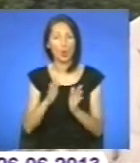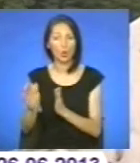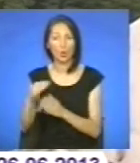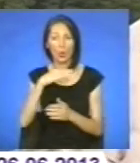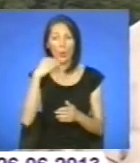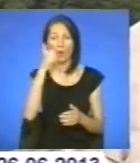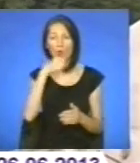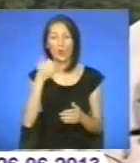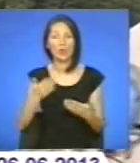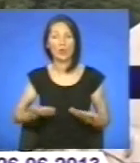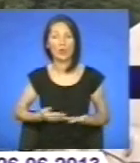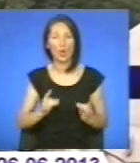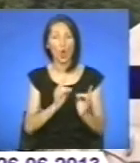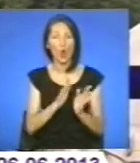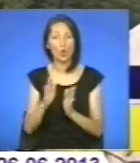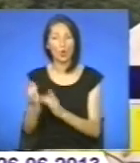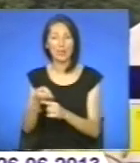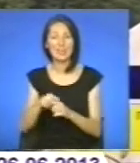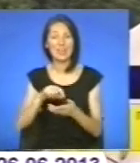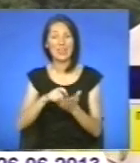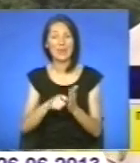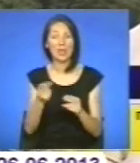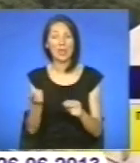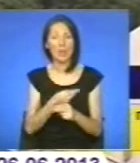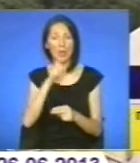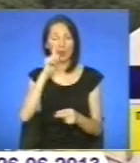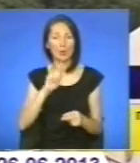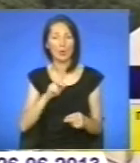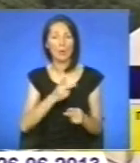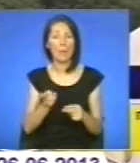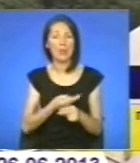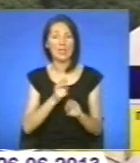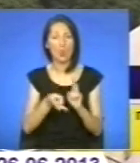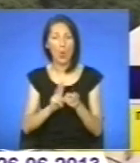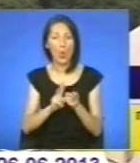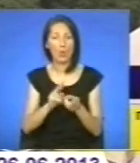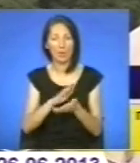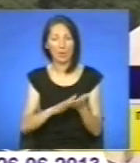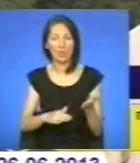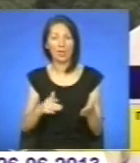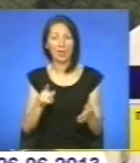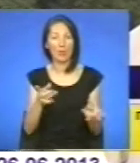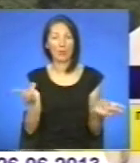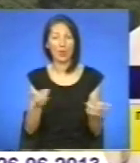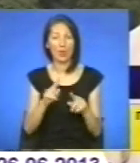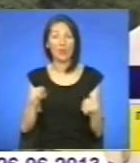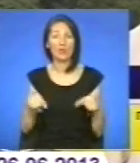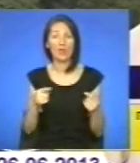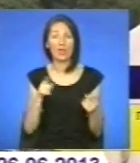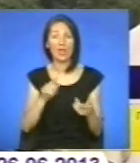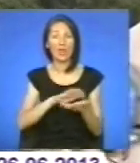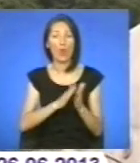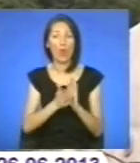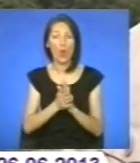живуть в гуртожитках. Це кімнатки без удобств, без кухонь і так далі. І нам, звичайно, треба створити їм